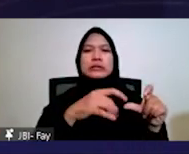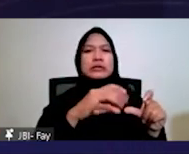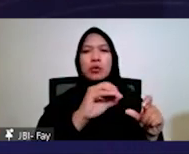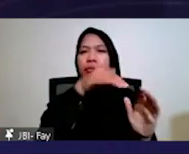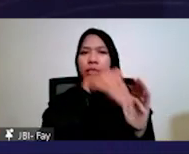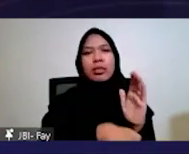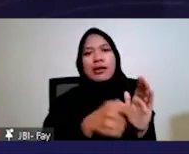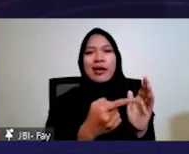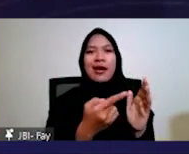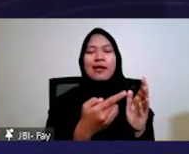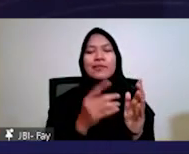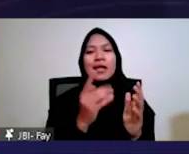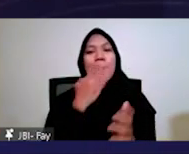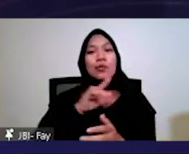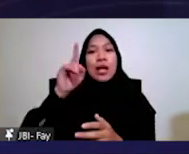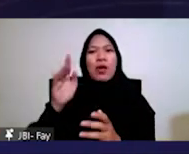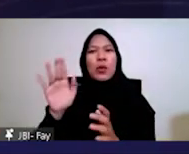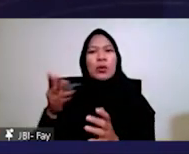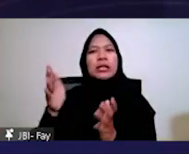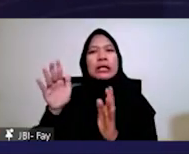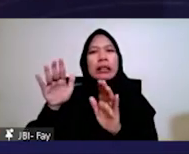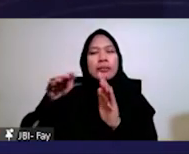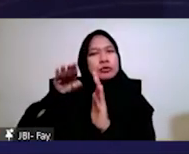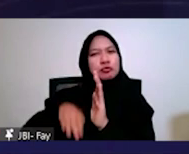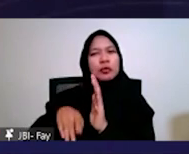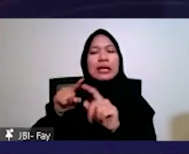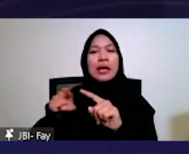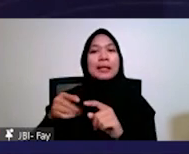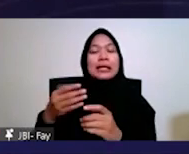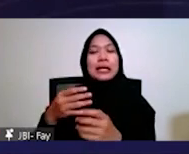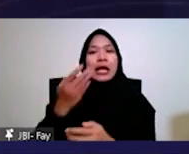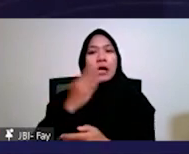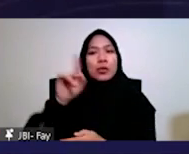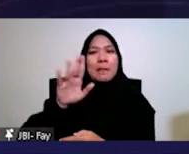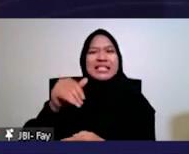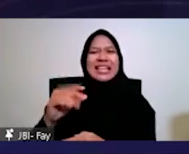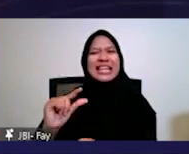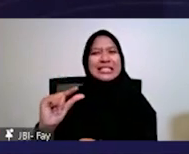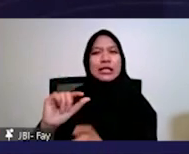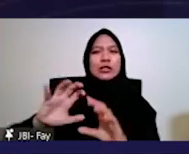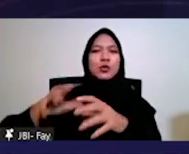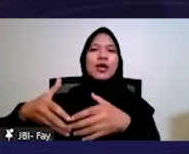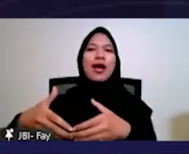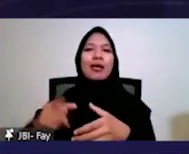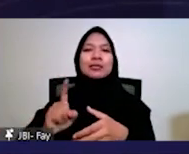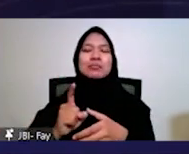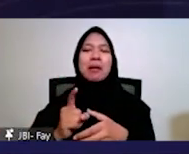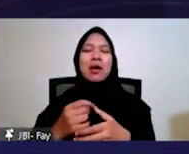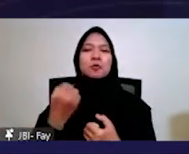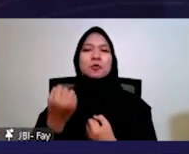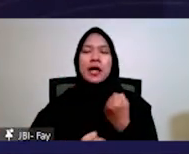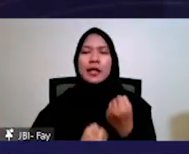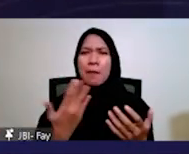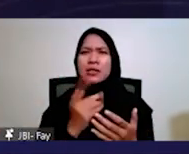itu tapi Pelemahan nilai tukar Rupiah termasuk yang terkecil di dunia karena memang kita lakukan juga gak